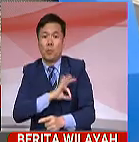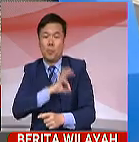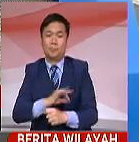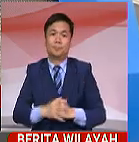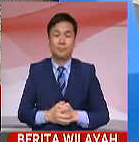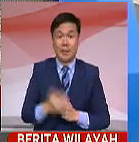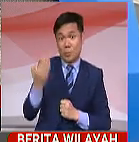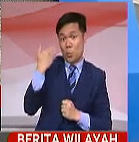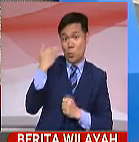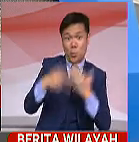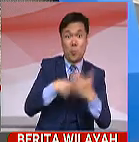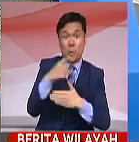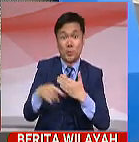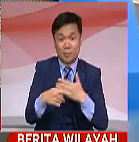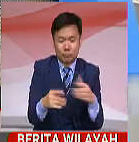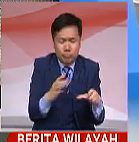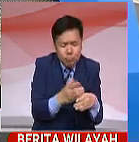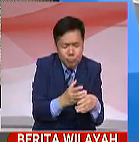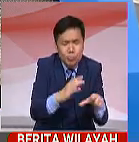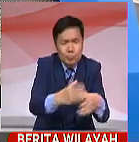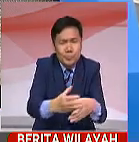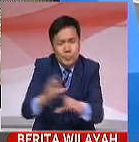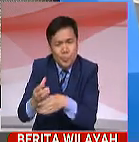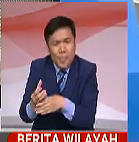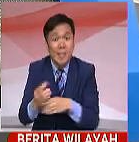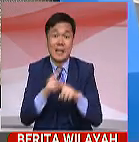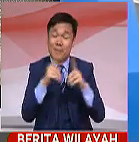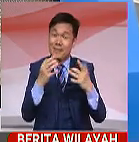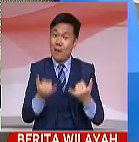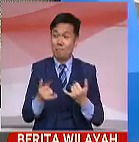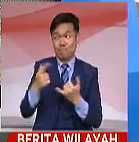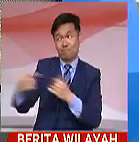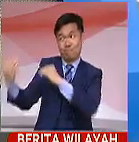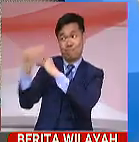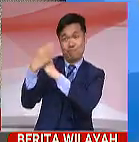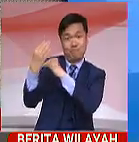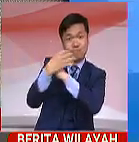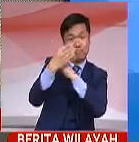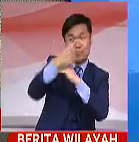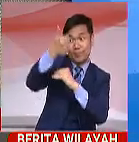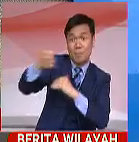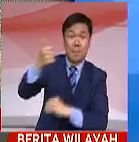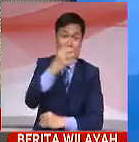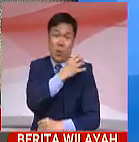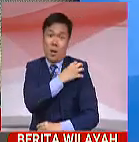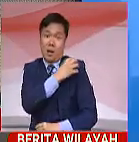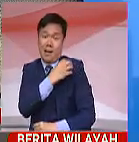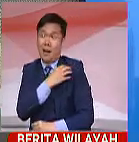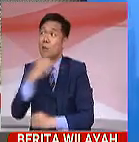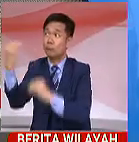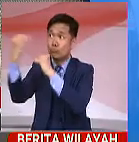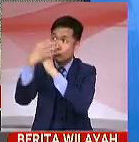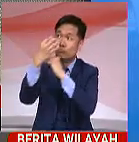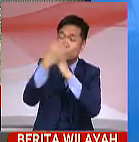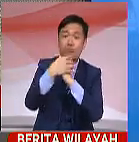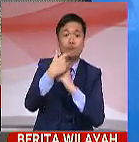sudah buat projek padi ini dalam kelompok saja. Lepas tu dengan bimbingan dari pegawai pertanian, mereka syuatkan untuk